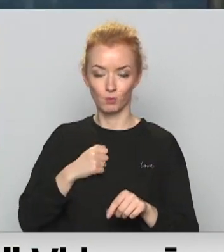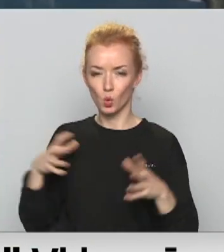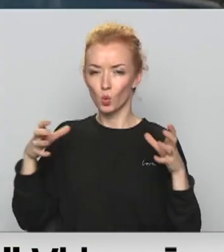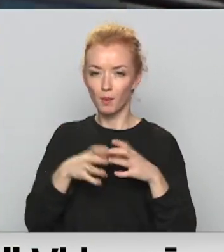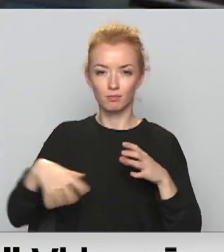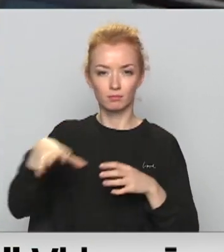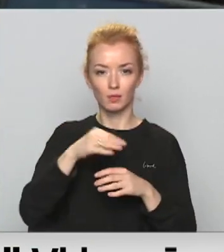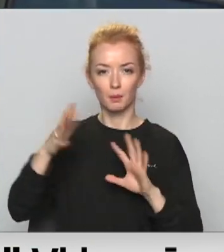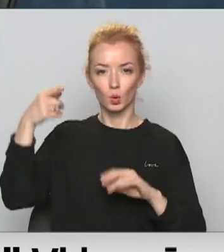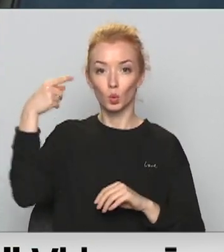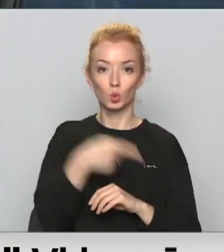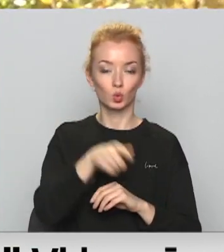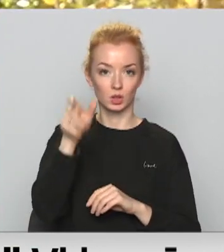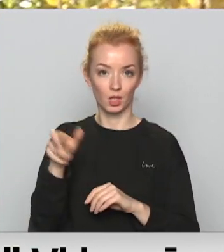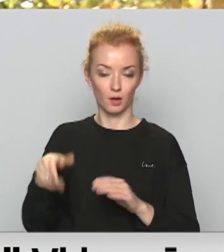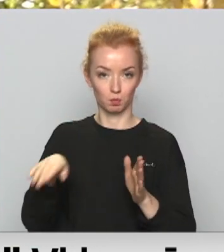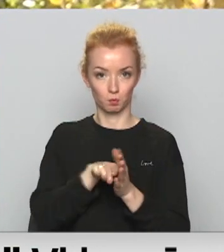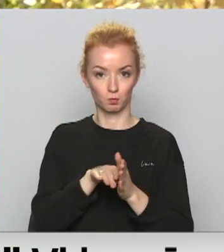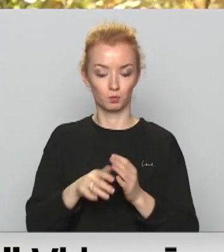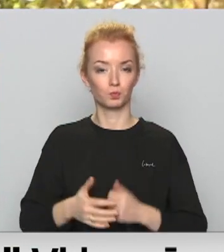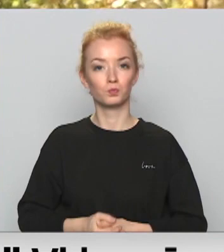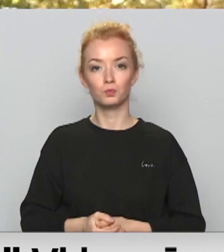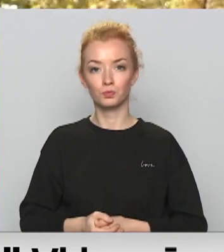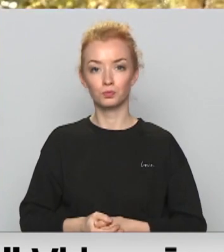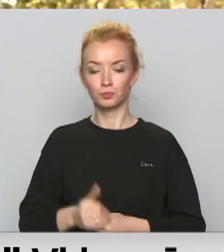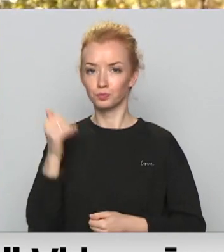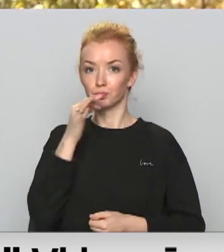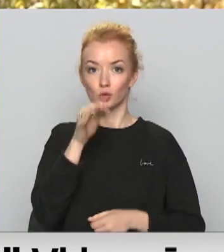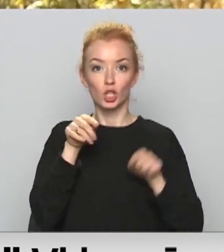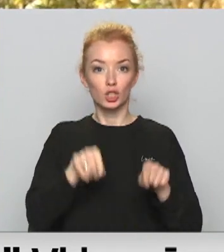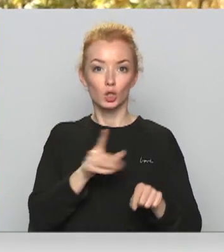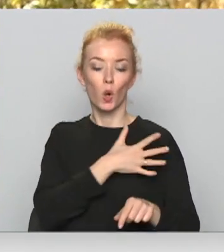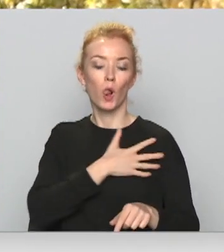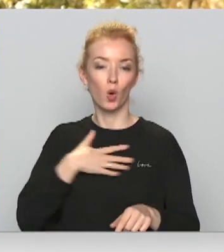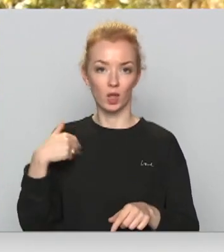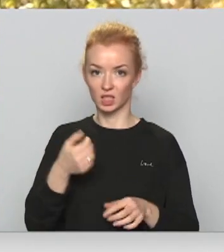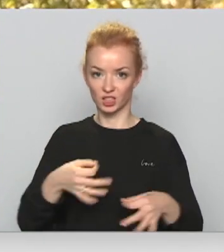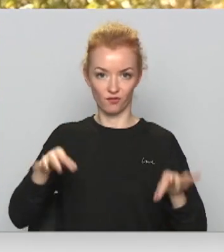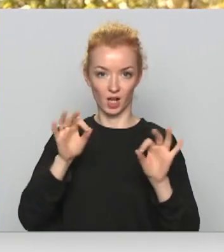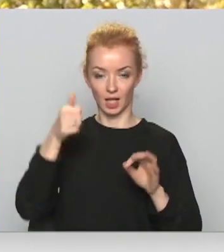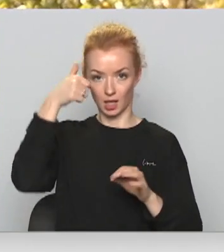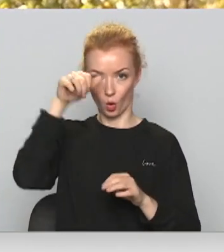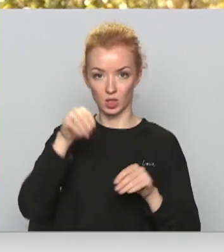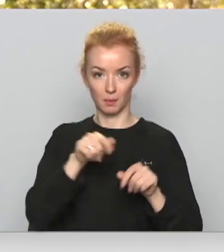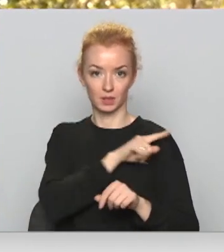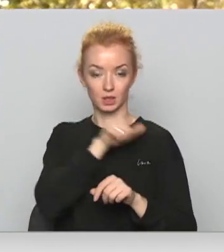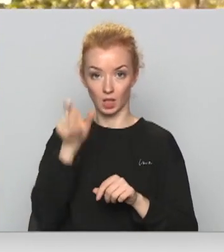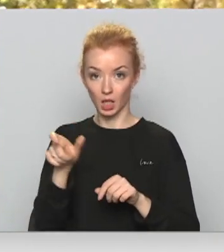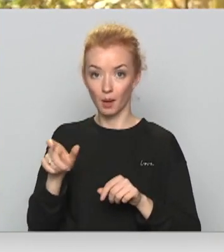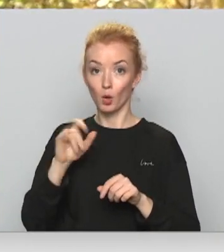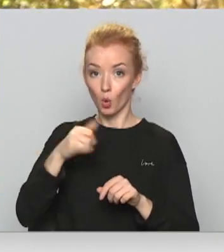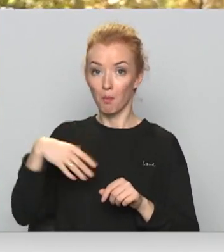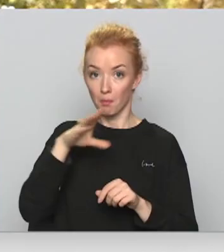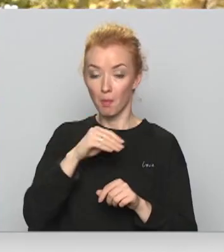piedalījās vairāk nekā 1000 cilvēku. This is very important. Šis ir ļoti svarīgi Igaunijas zemessargiem, jo ir labi zināt, ka mums var